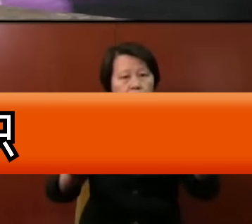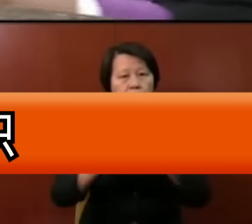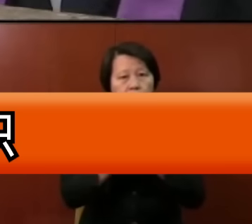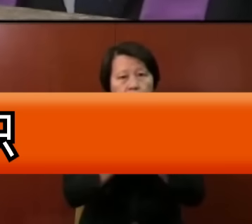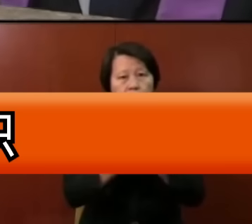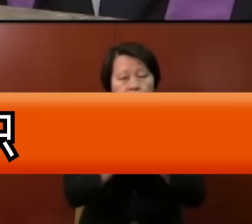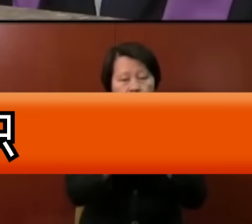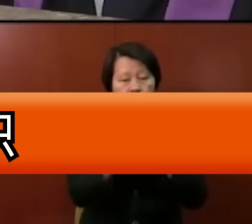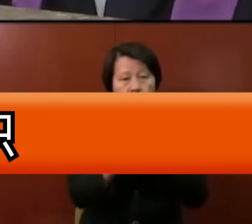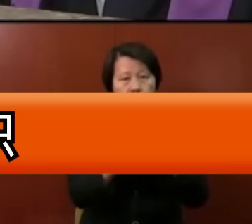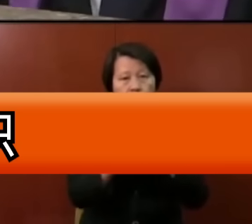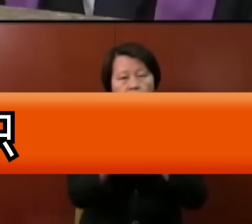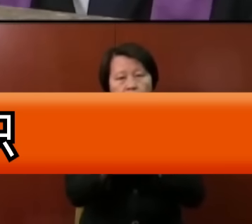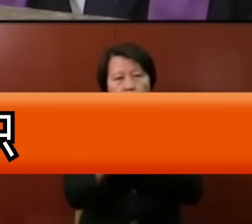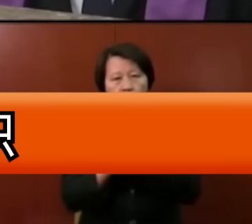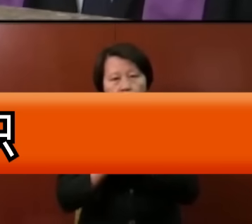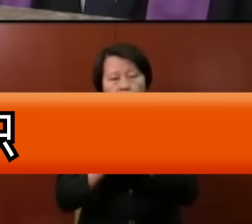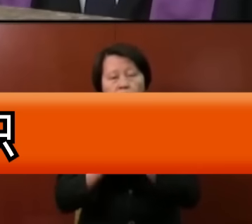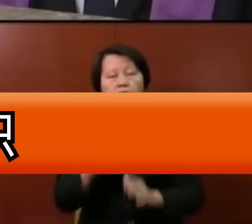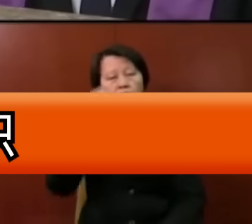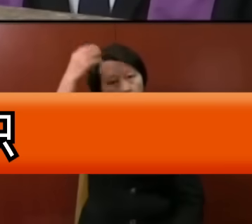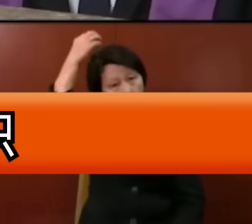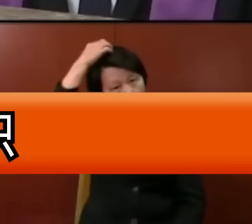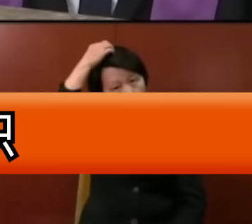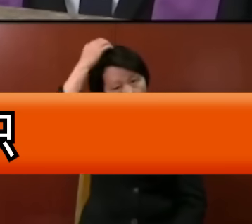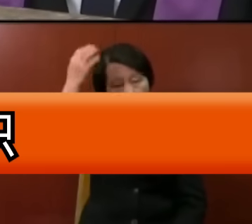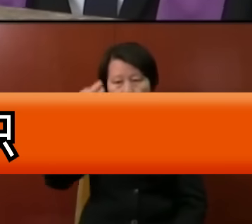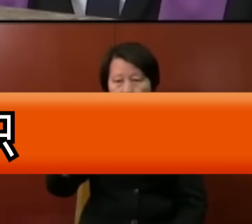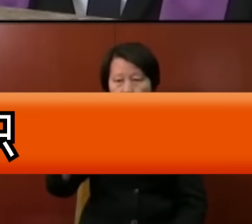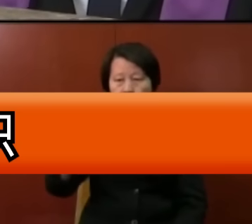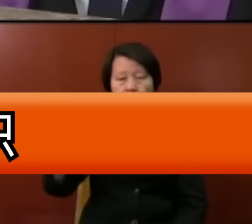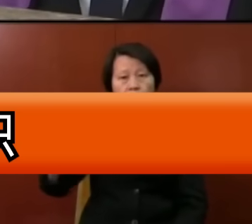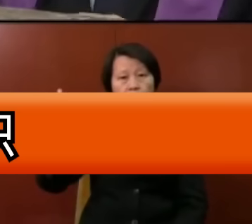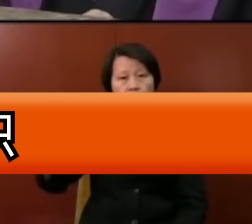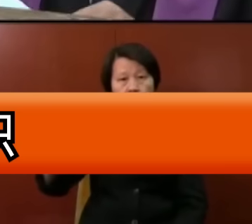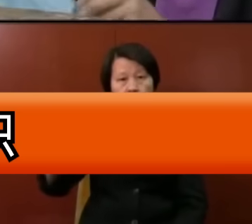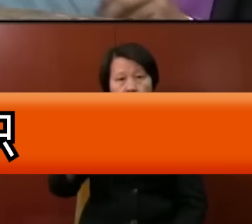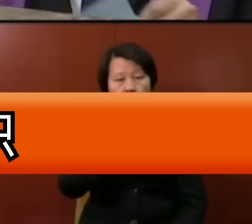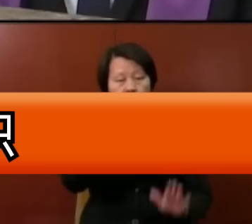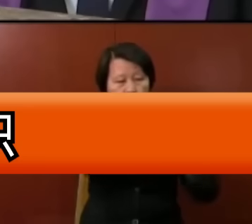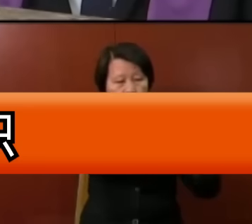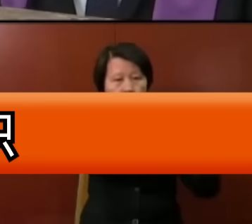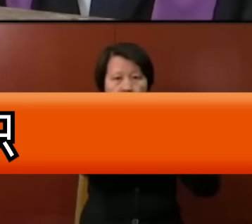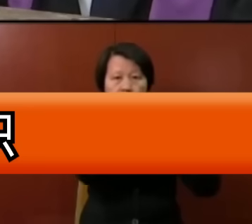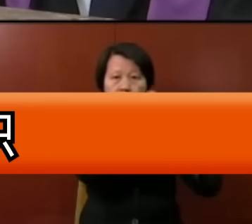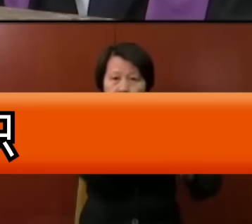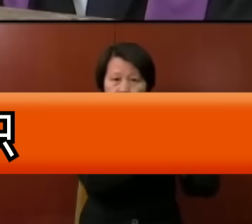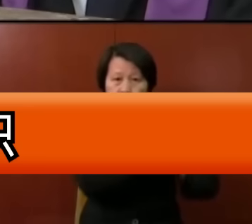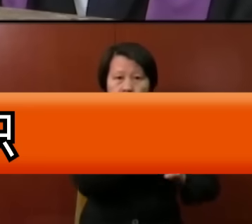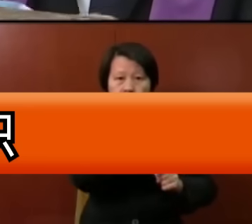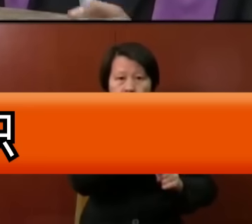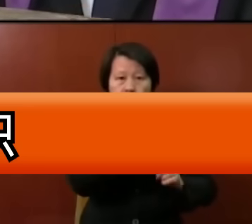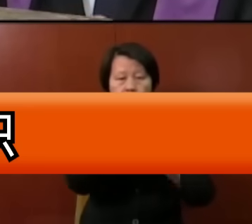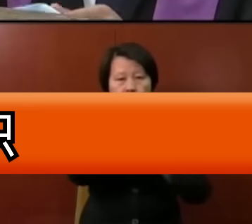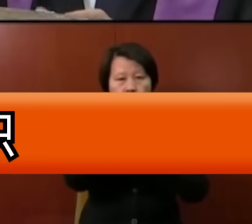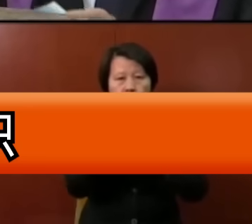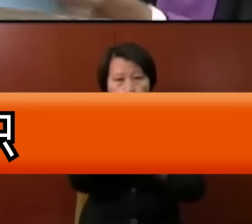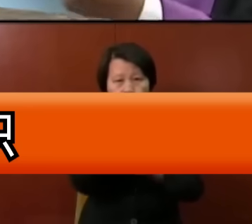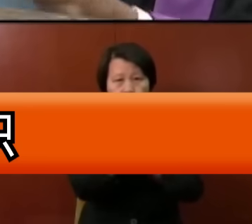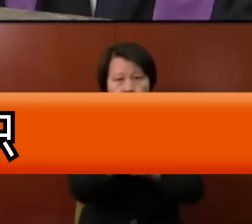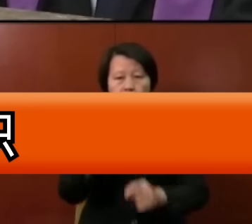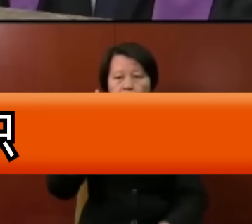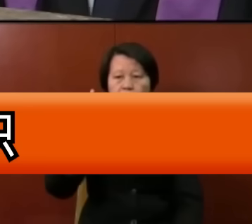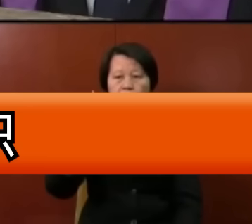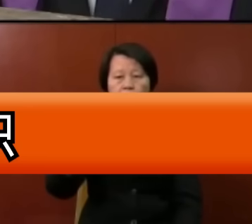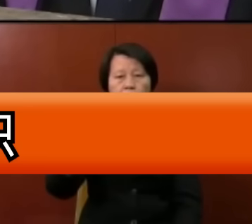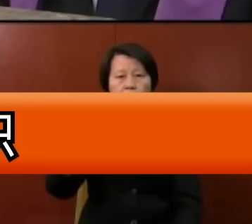perkara 71 undang-undang tubuh kerajaan Negeri slamur 1959 dan peraturan-peraturan tetap 3 peraturan-peraturan tetap bagi